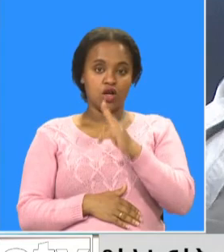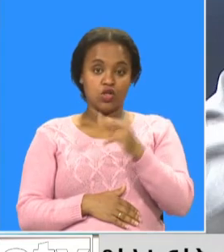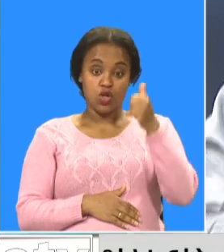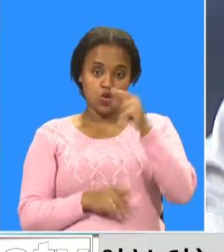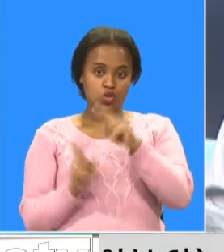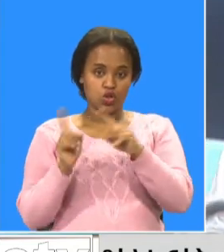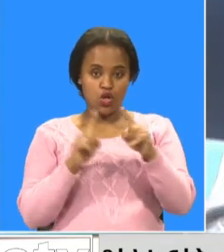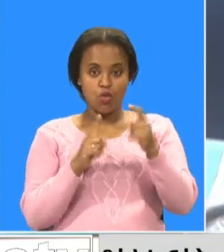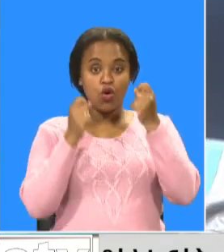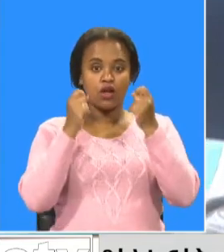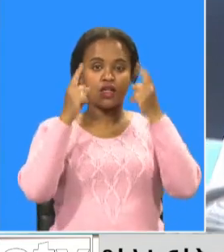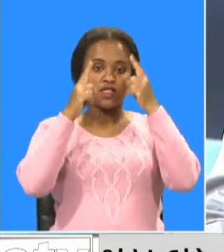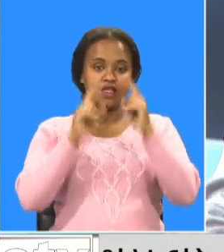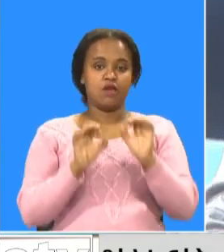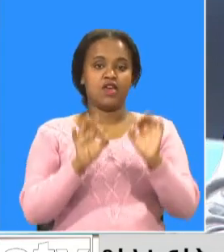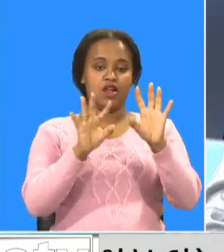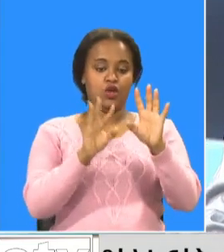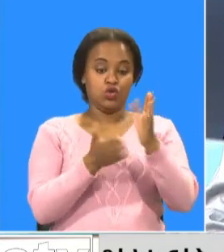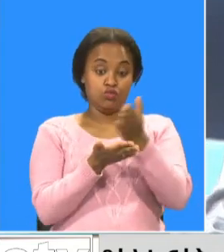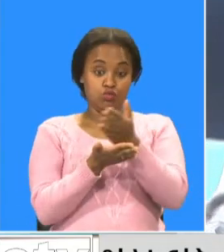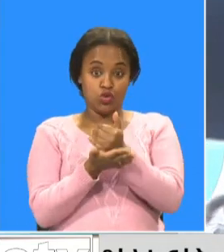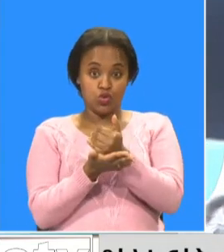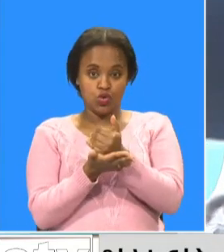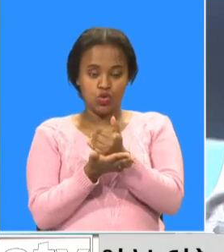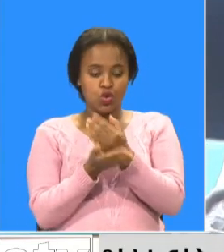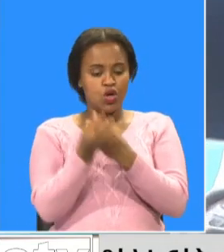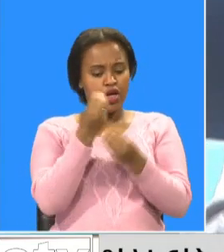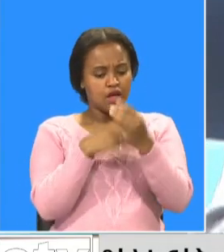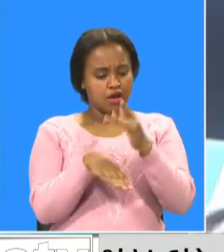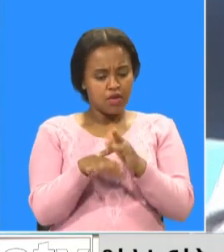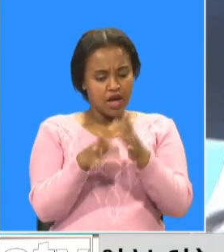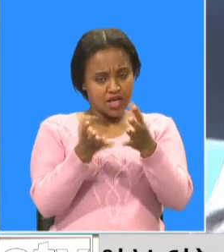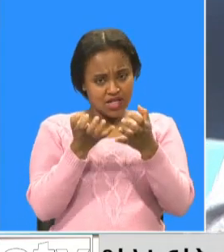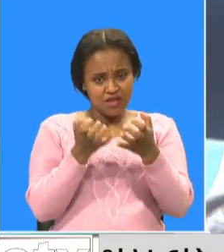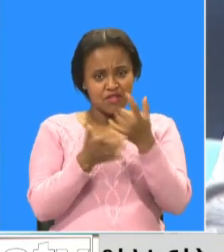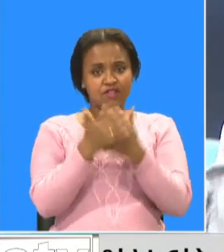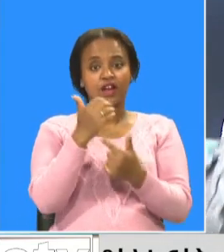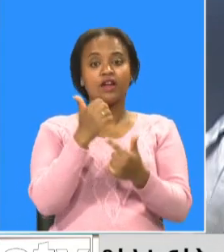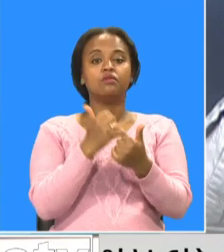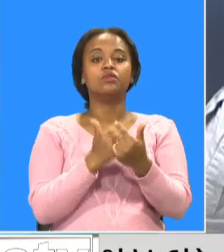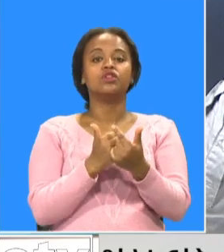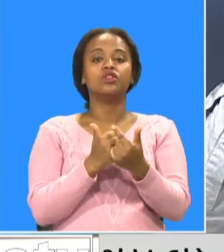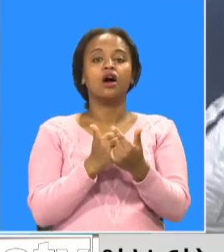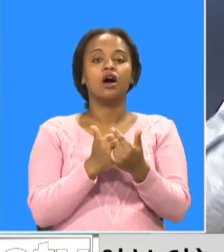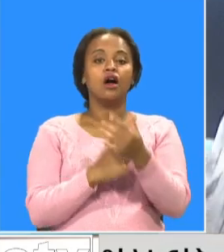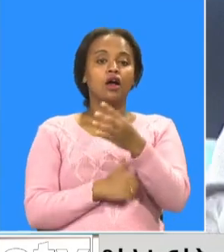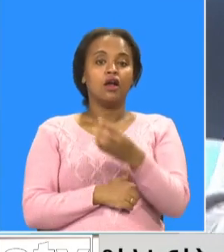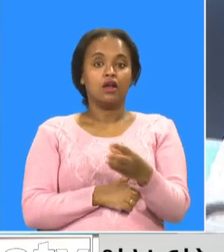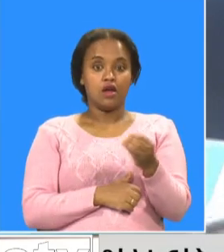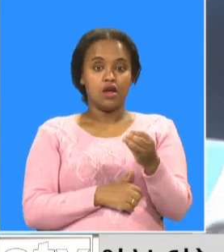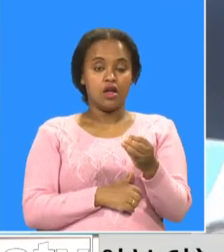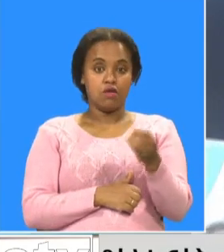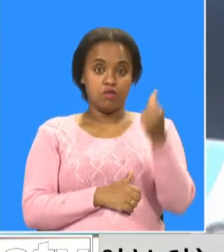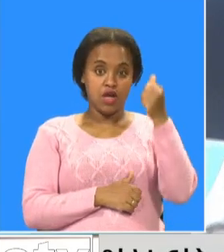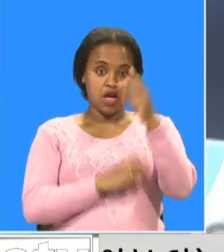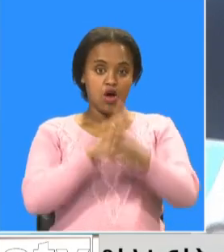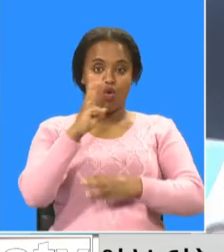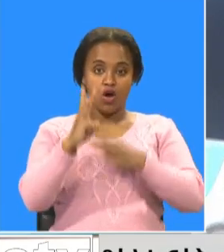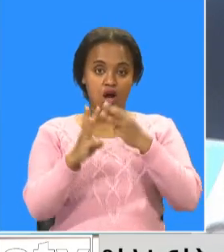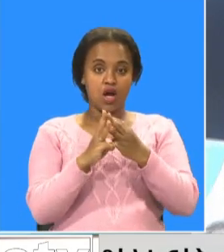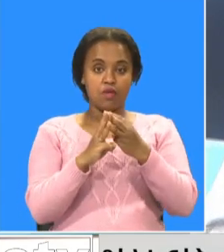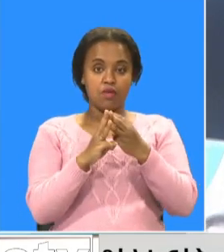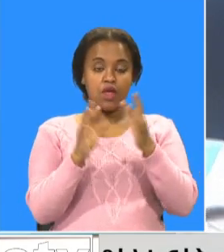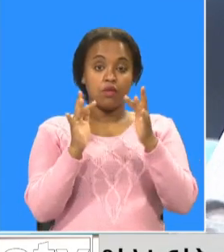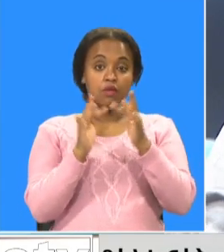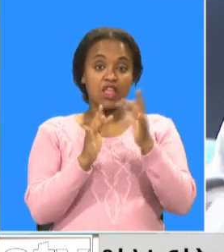ሌሎች ደሞ ግንዛቤ የሌላቸው ምርቶቹ ገበያ ላይ ስለሚፈልጉ ብቻ እና የበተለይ በሌላው ዓለም በኢንተርኔት